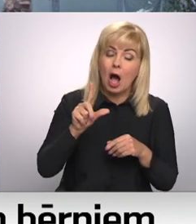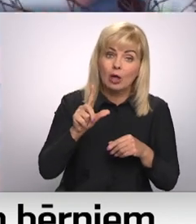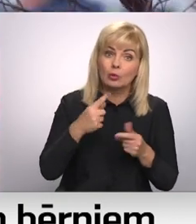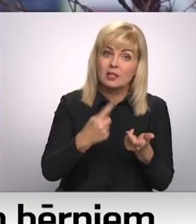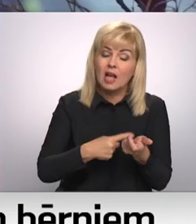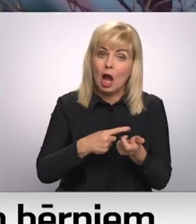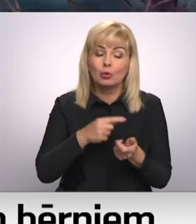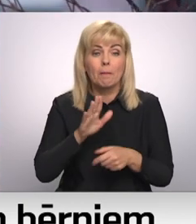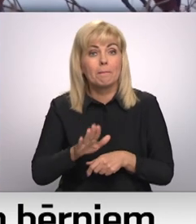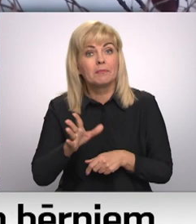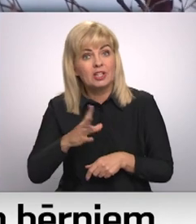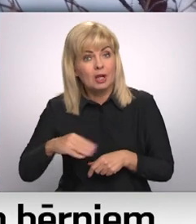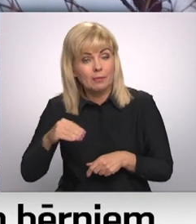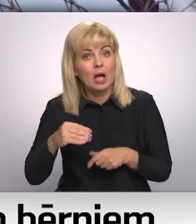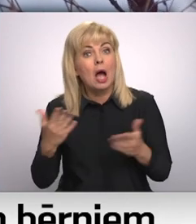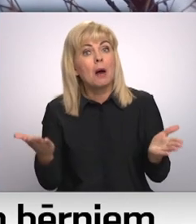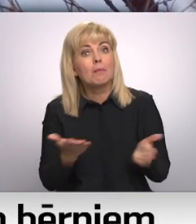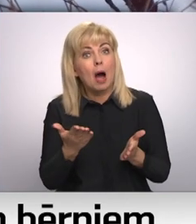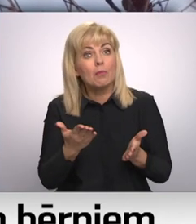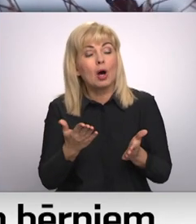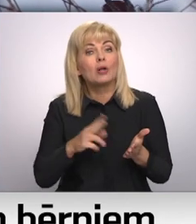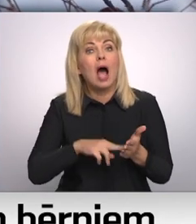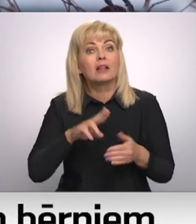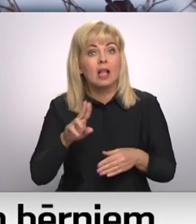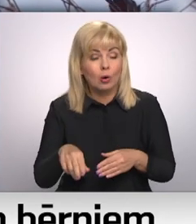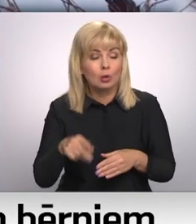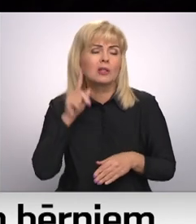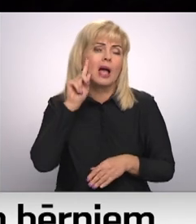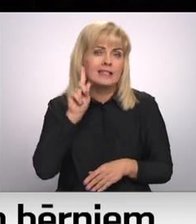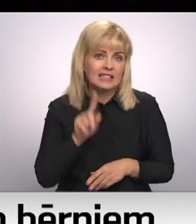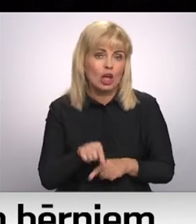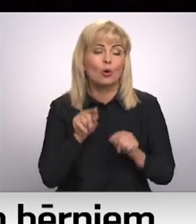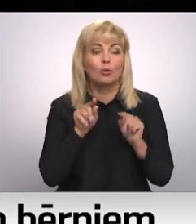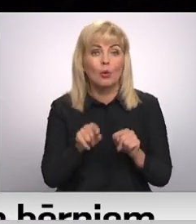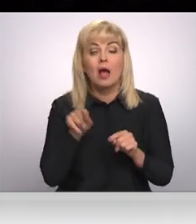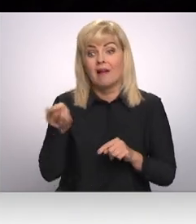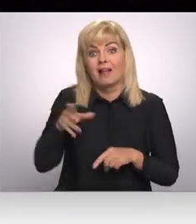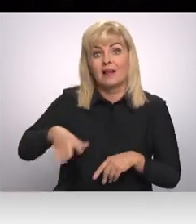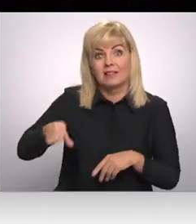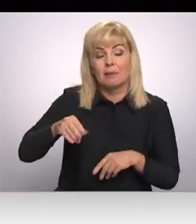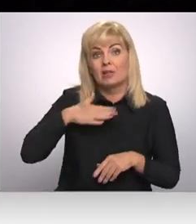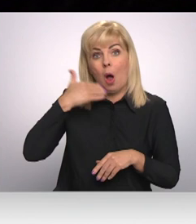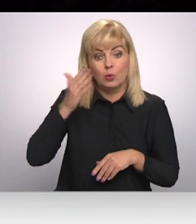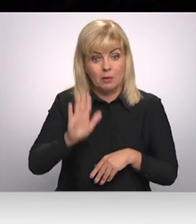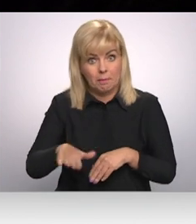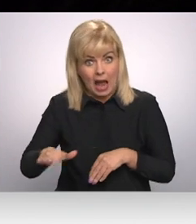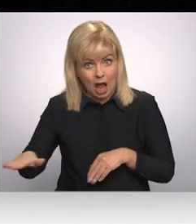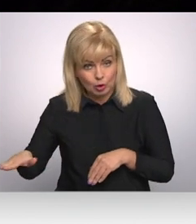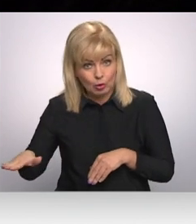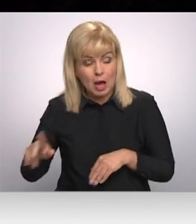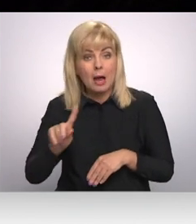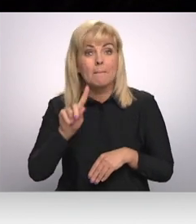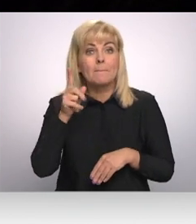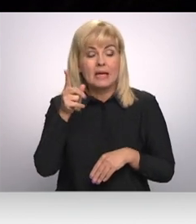skaitu ģimenē, tas būs pamudinājums uzdrošināties. Lai gan es zinu to, ka tās ģimenes, kurās ir daudz bērni, tad